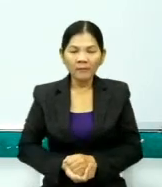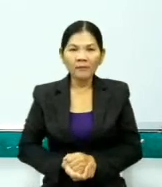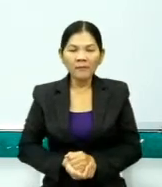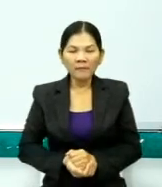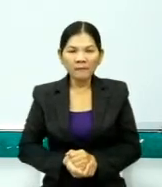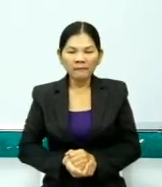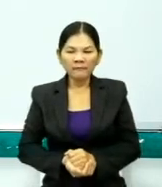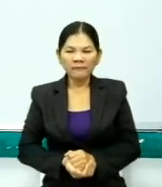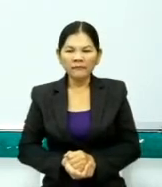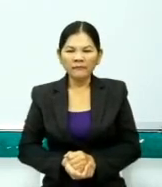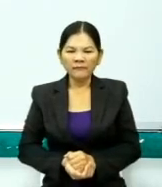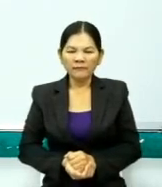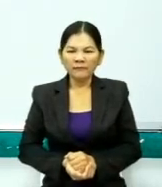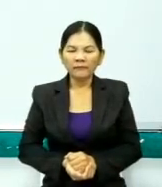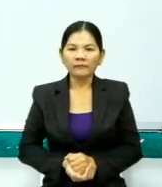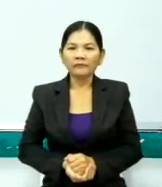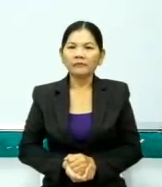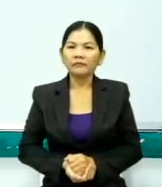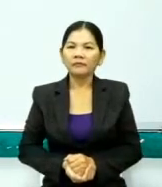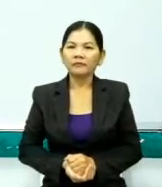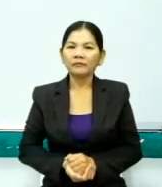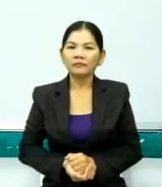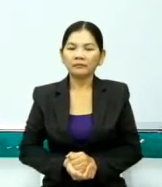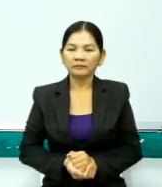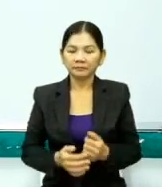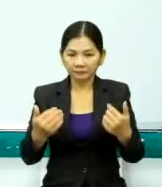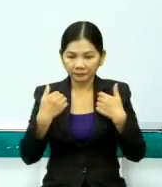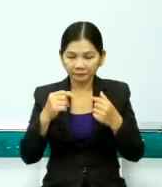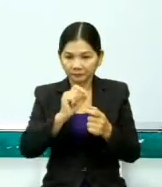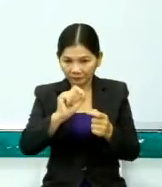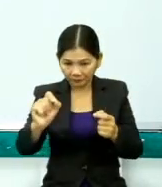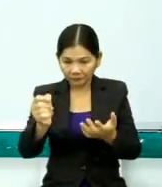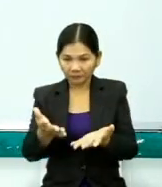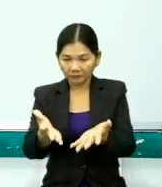Một đoàn tiết cân ná. Chê.